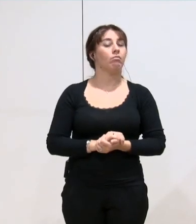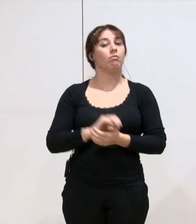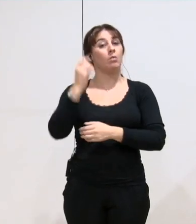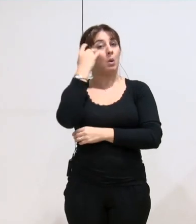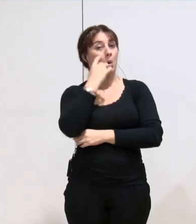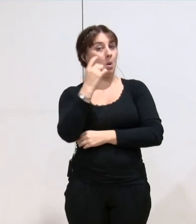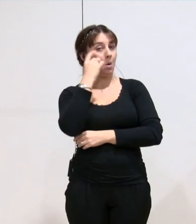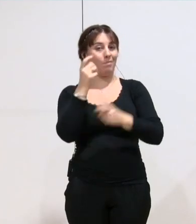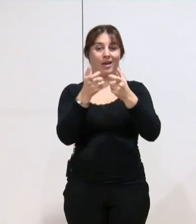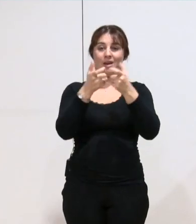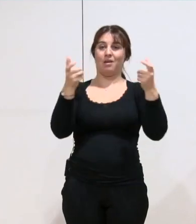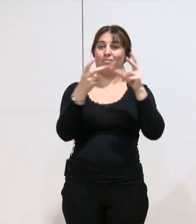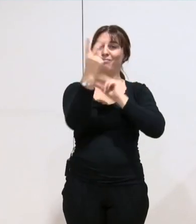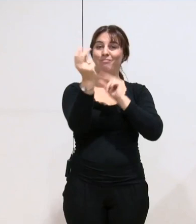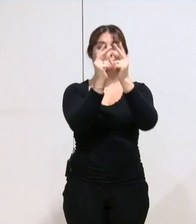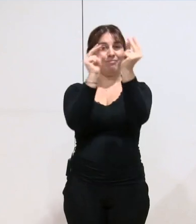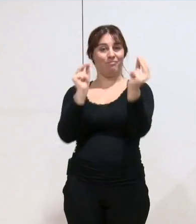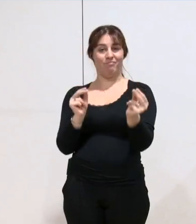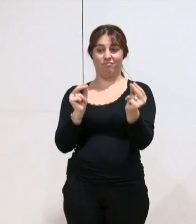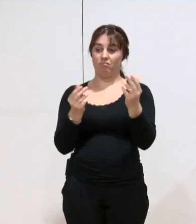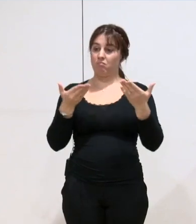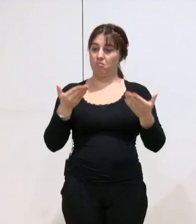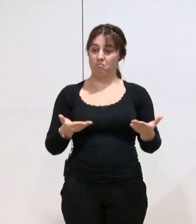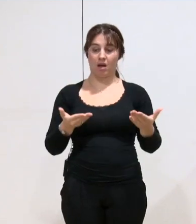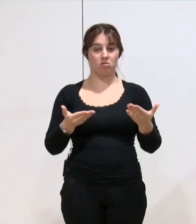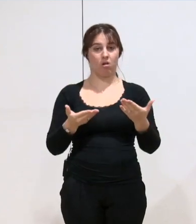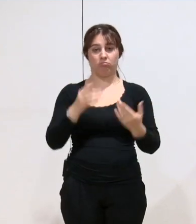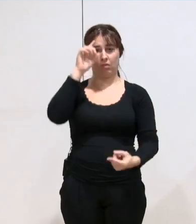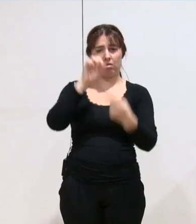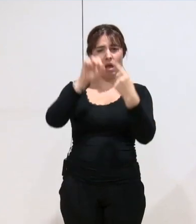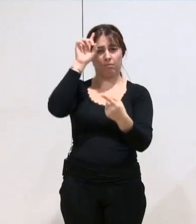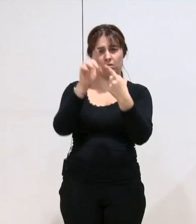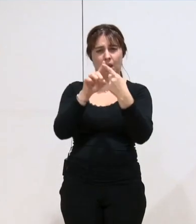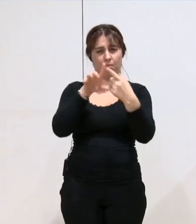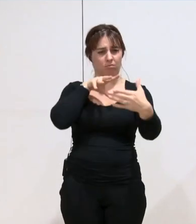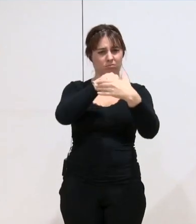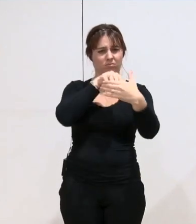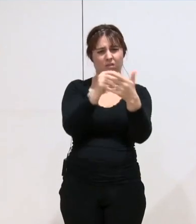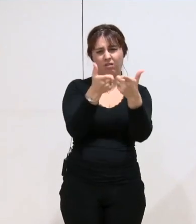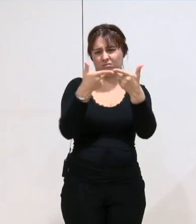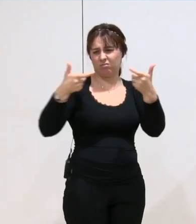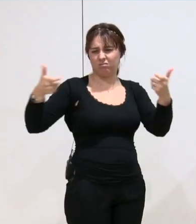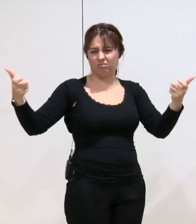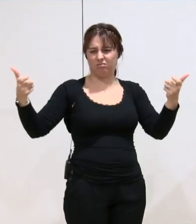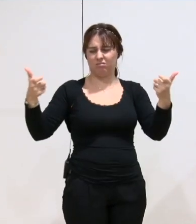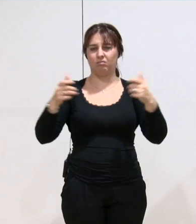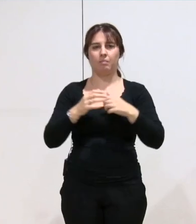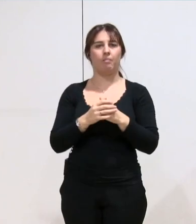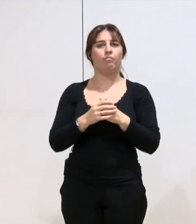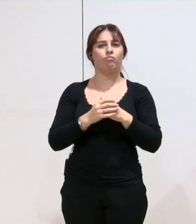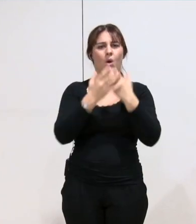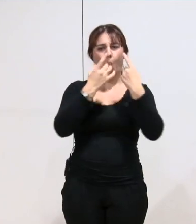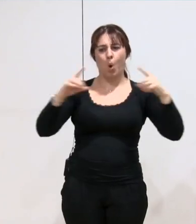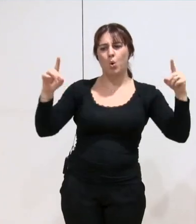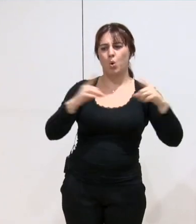Palais des Sports est apte à recevoir des événements de nature très diverse. Il y avait déjà des grands